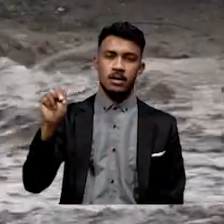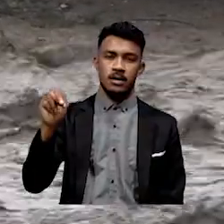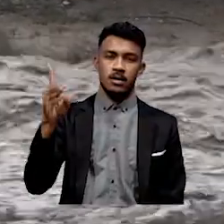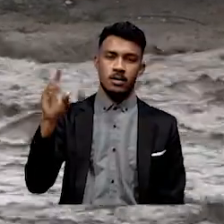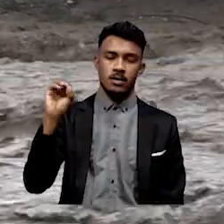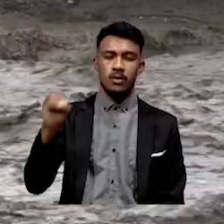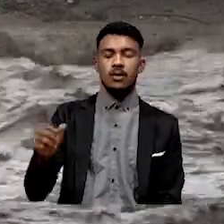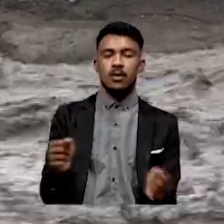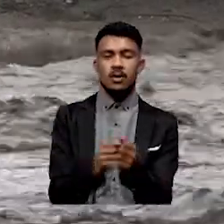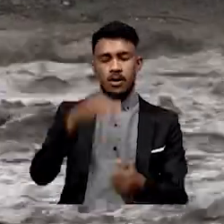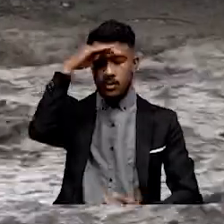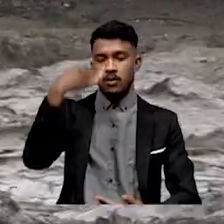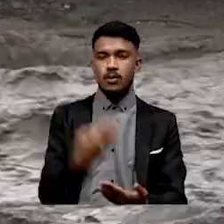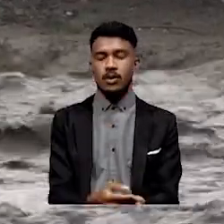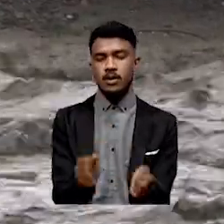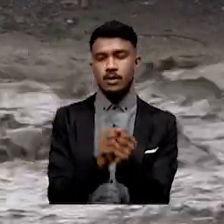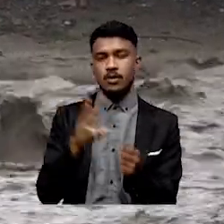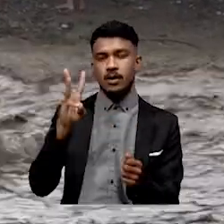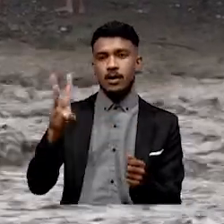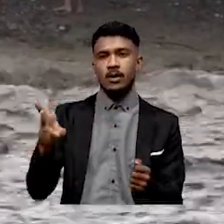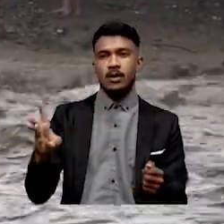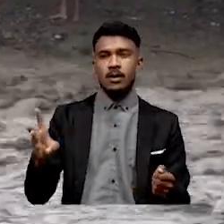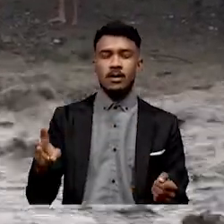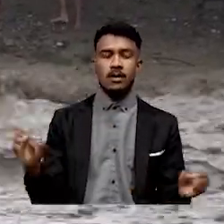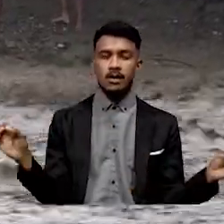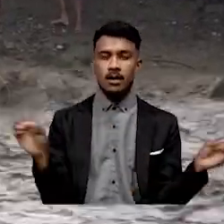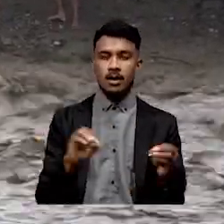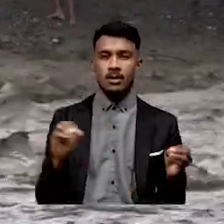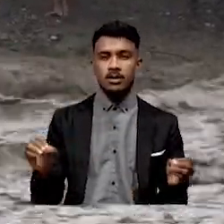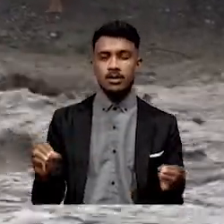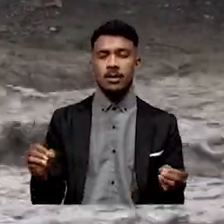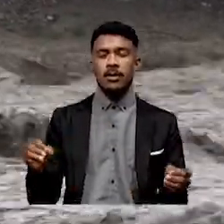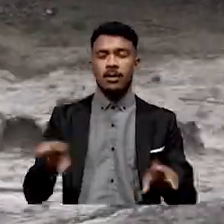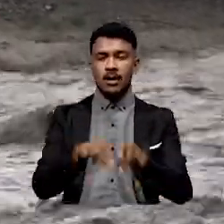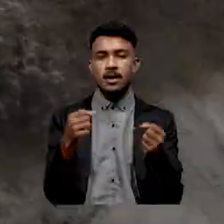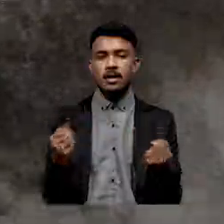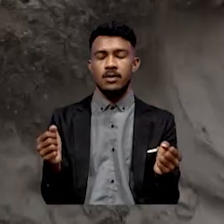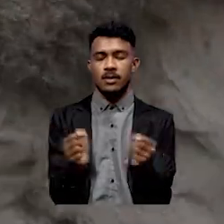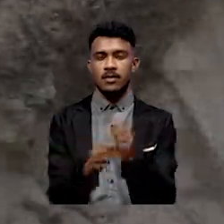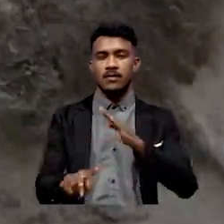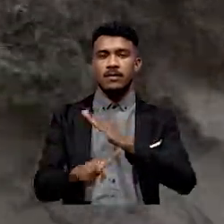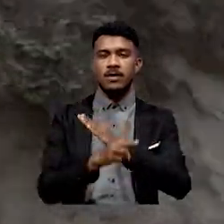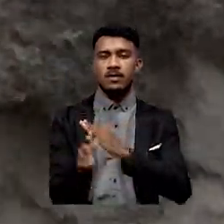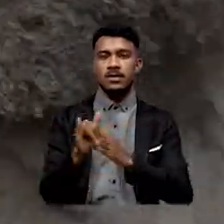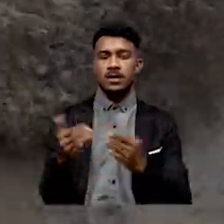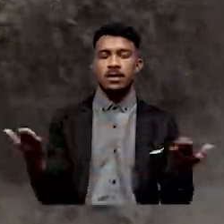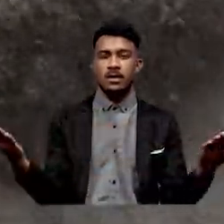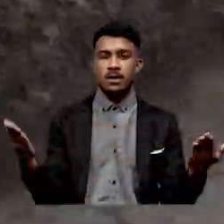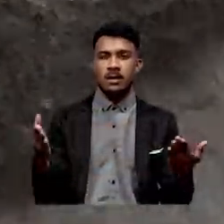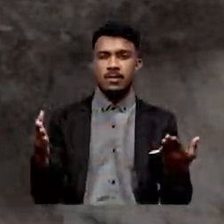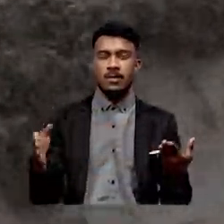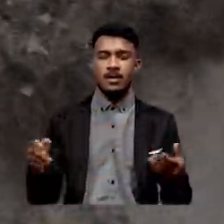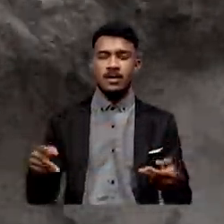rani oang naineng nia kondisaun, karek la osmak ida atliu entre vítima sira nebelakon